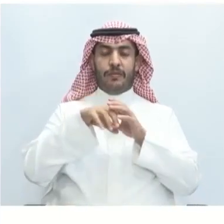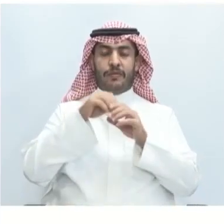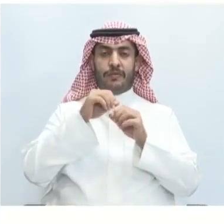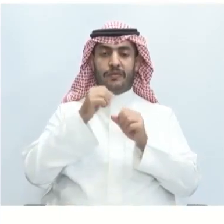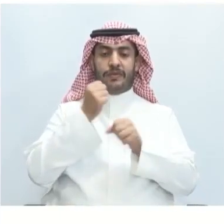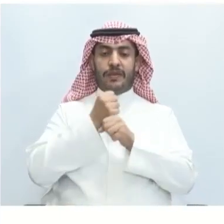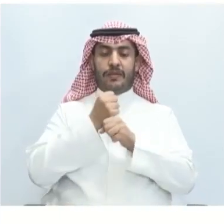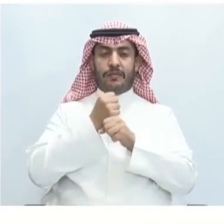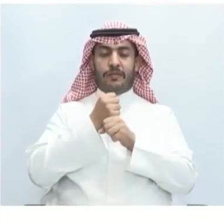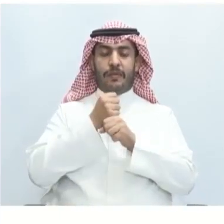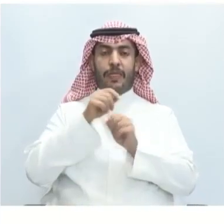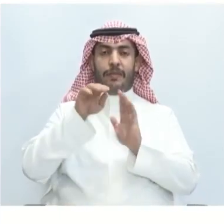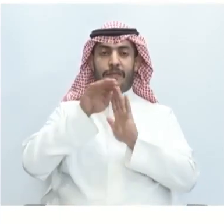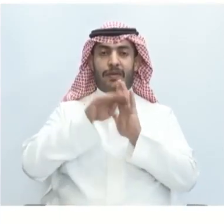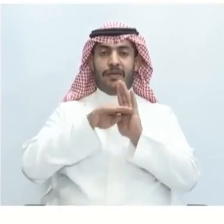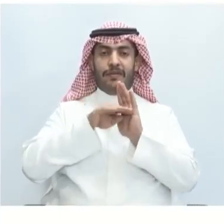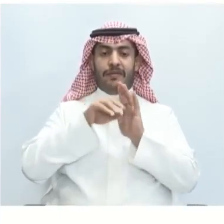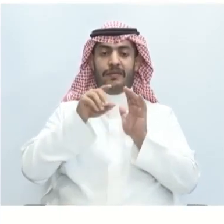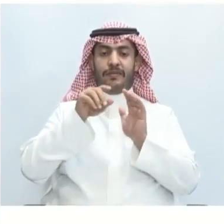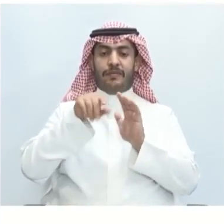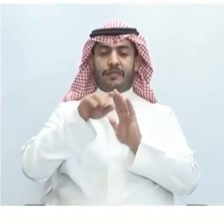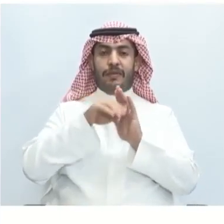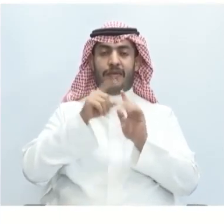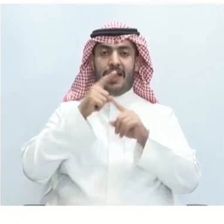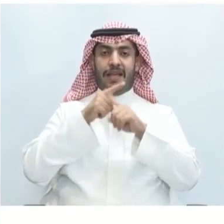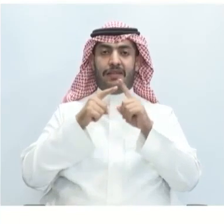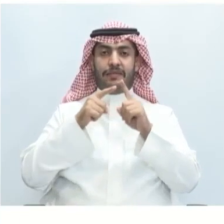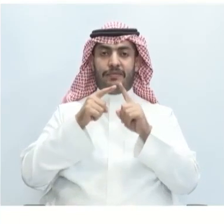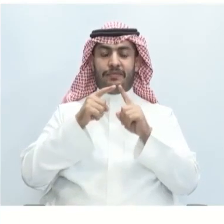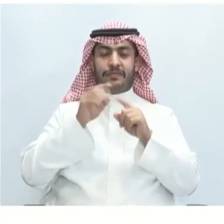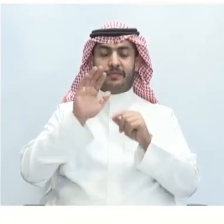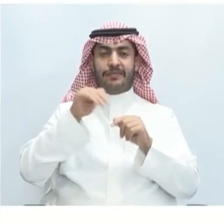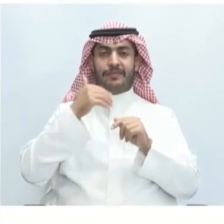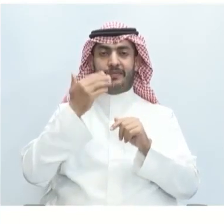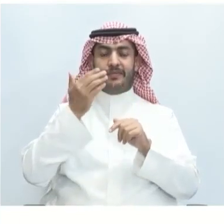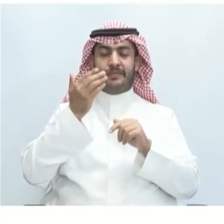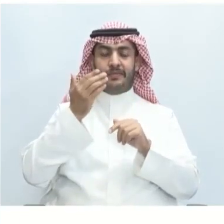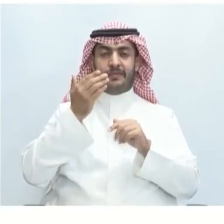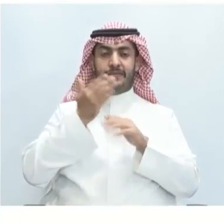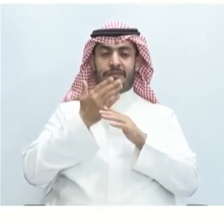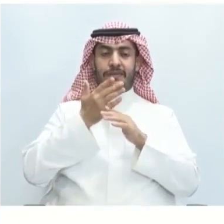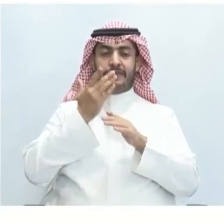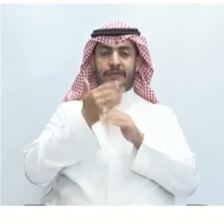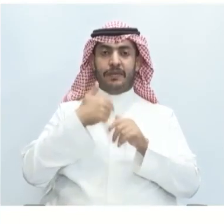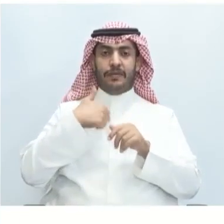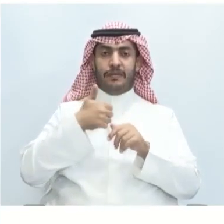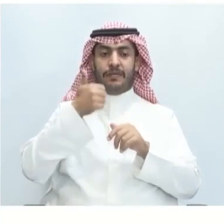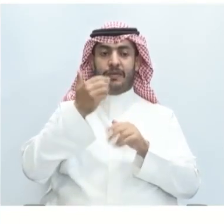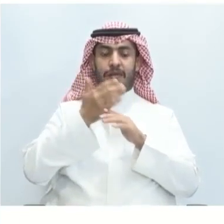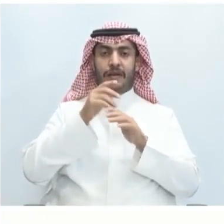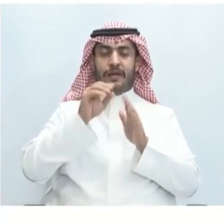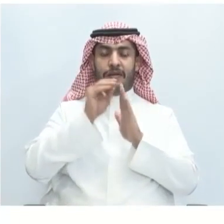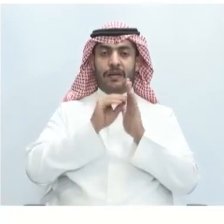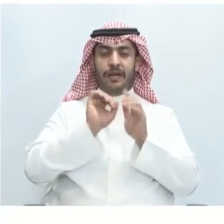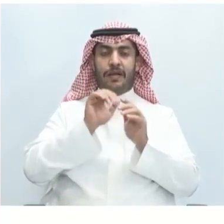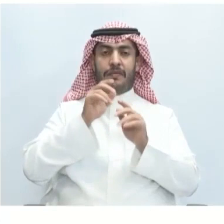سنستخدم ايضا مايكروسوفت اكسل وبالتاكيد لكي نستطيع بناء نموذج